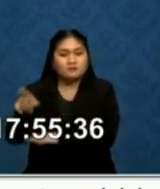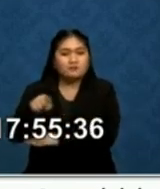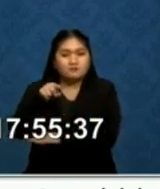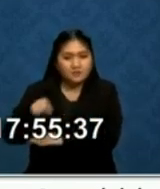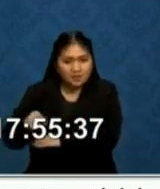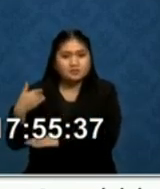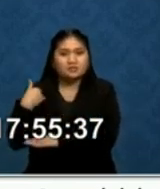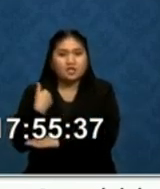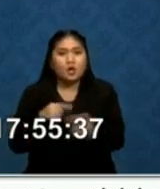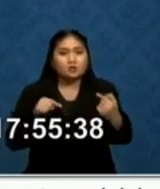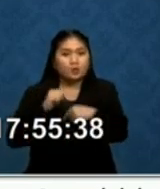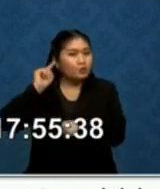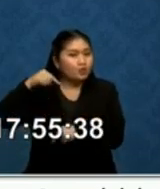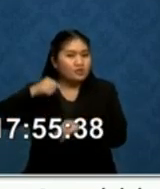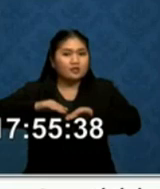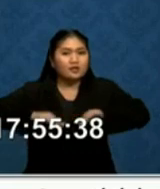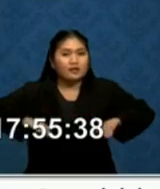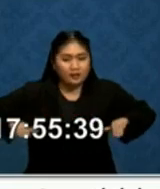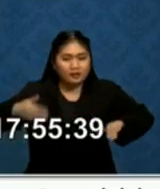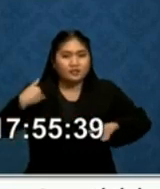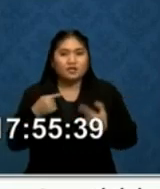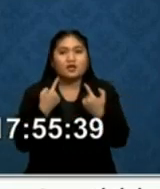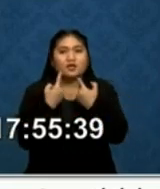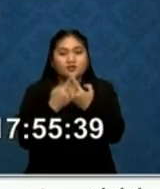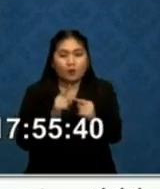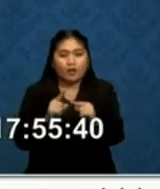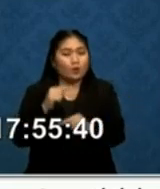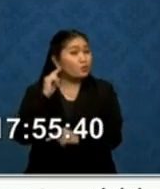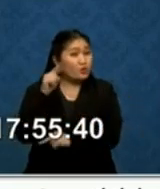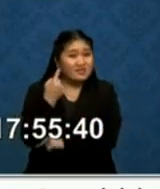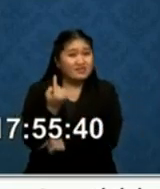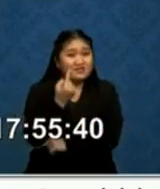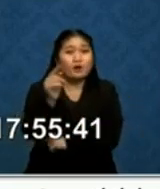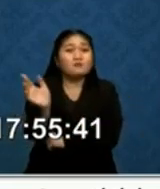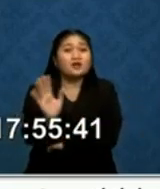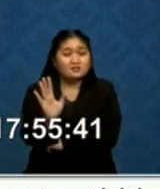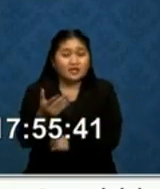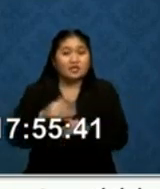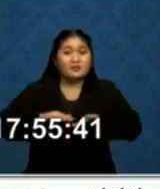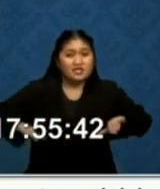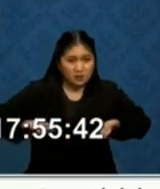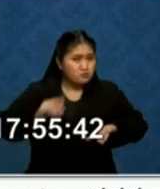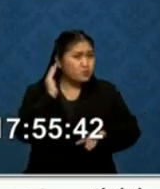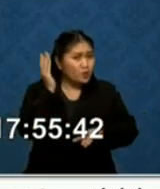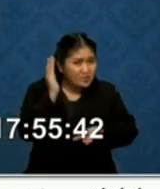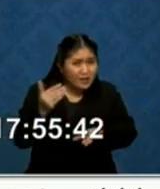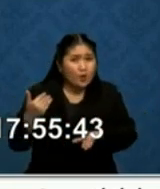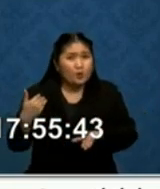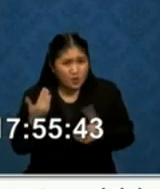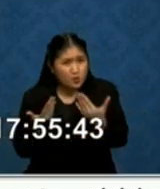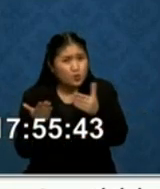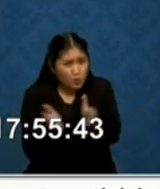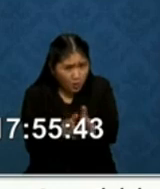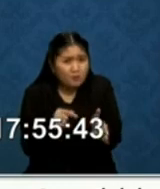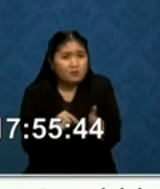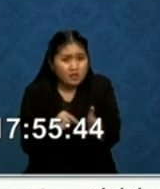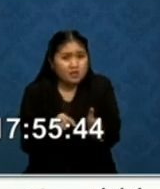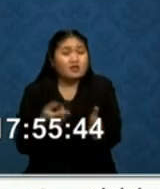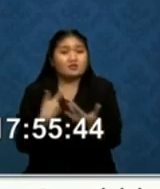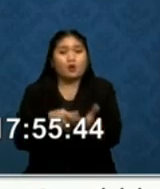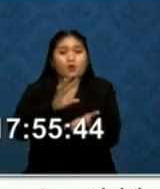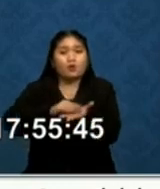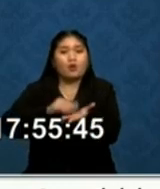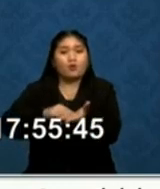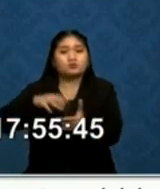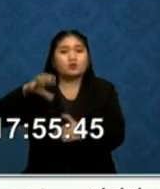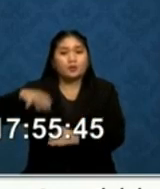ขึ้นค่ะกับผู้หญิงและเด็กแต่ไม่ได้จำกัดแค่เพศหญิงนะคะในกรณีที่เป็นเด็กเพศชายก็รวมอยู่ด้วยค่ะและจากข้อมูลสำ